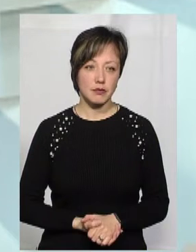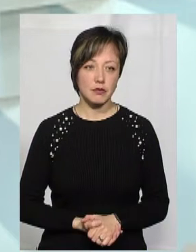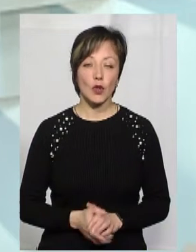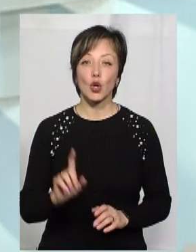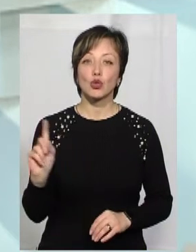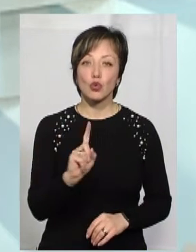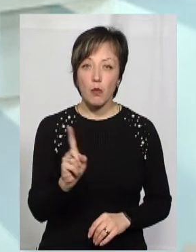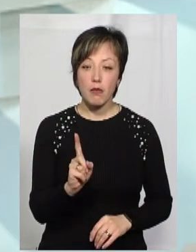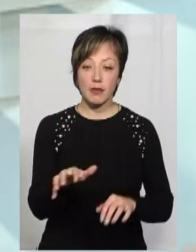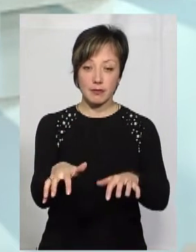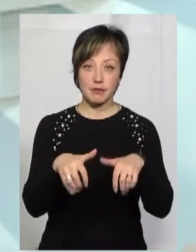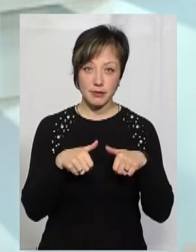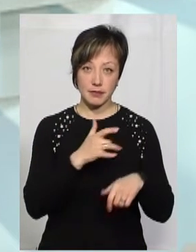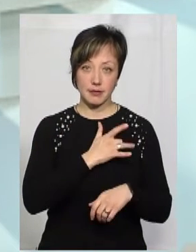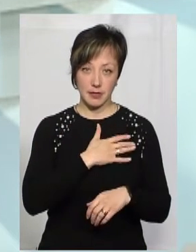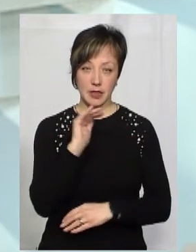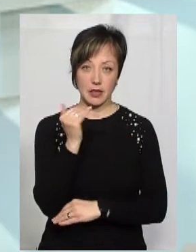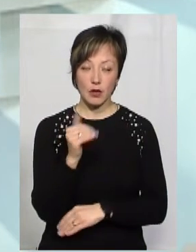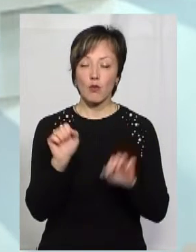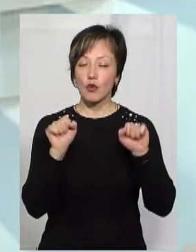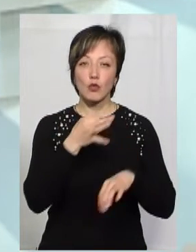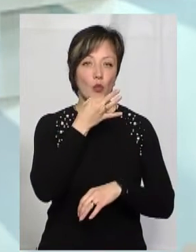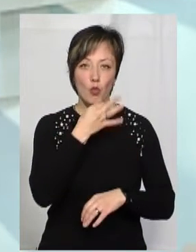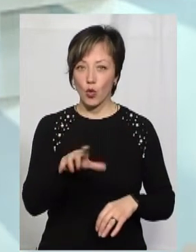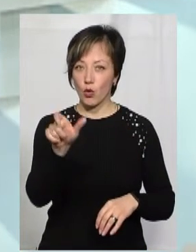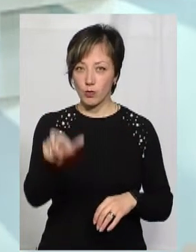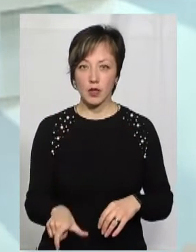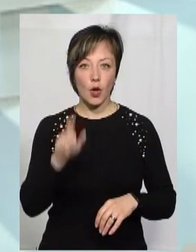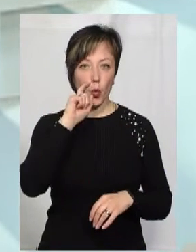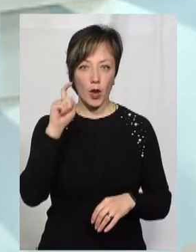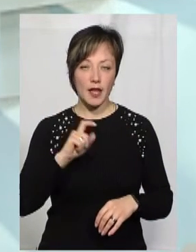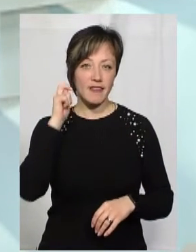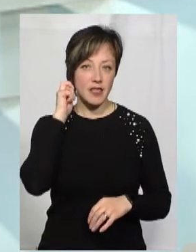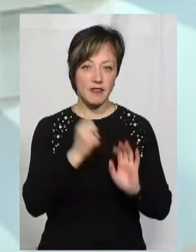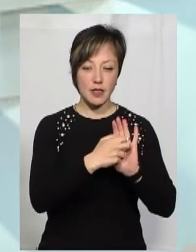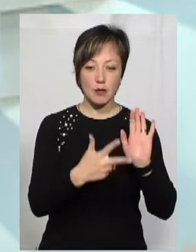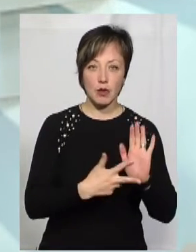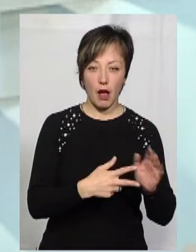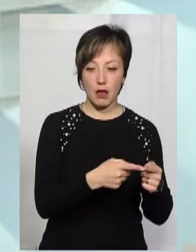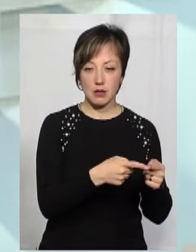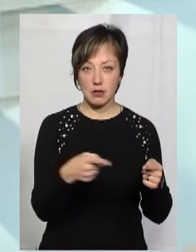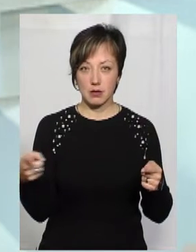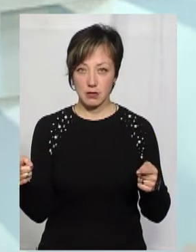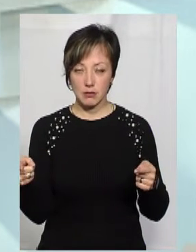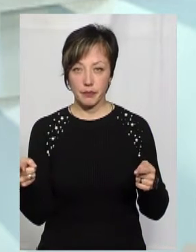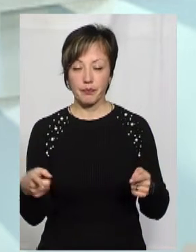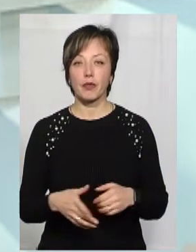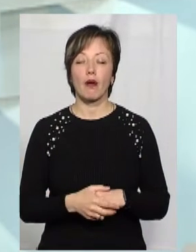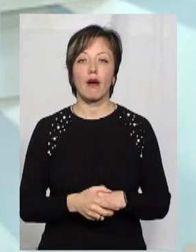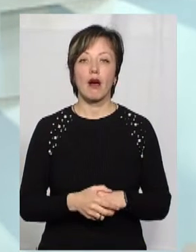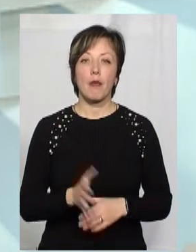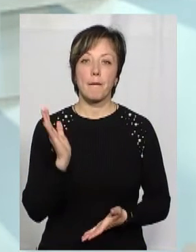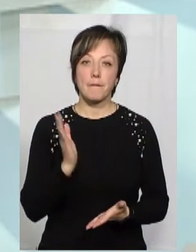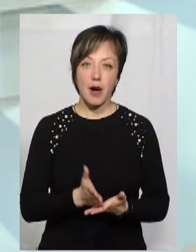Для того, щоб бути усиновителем, може бути будь-який громадянин України в віці від 18 років,